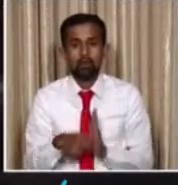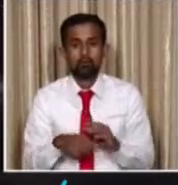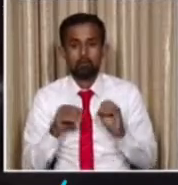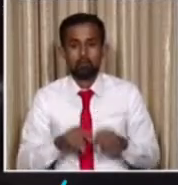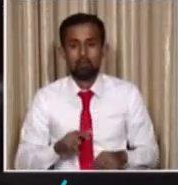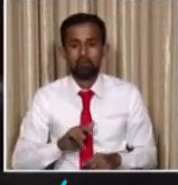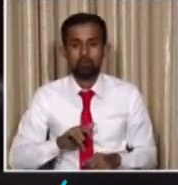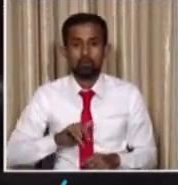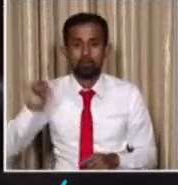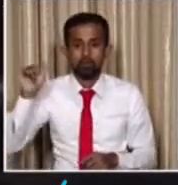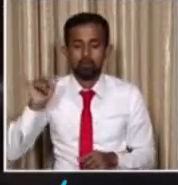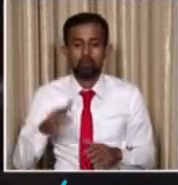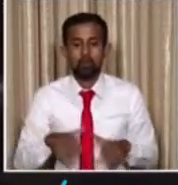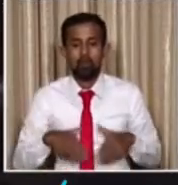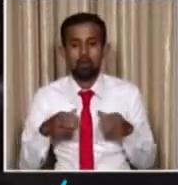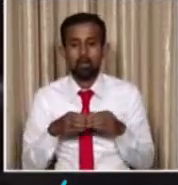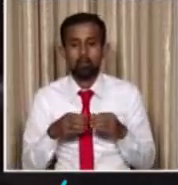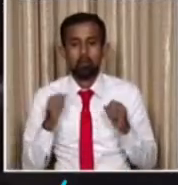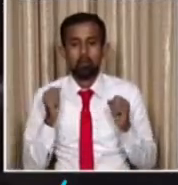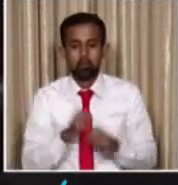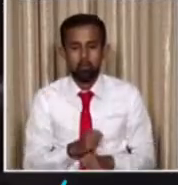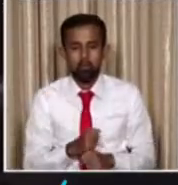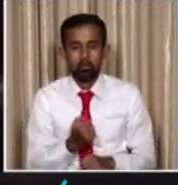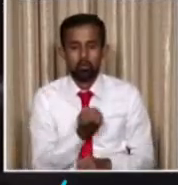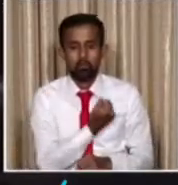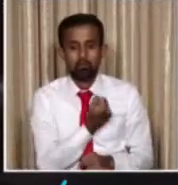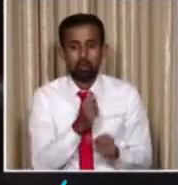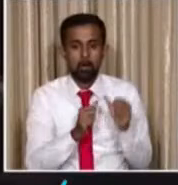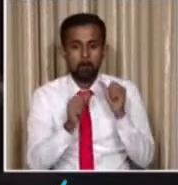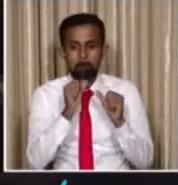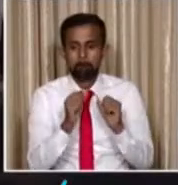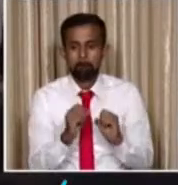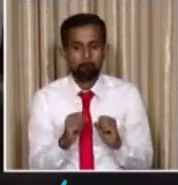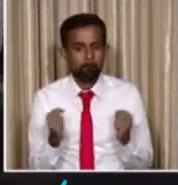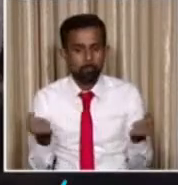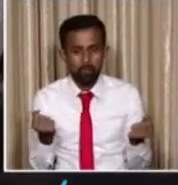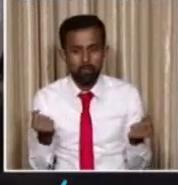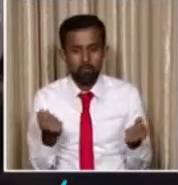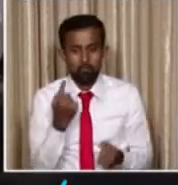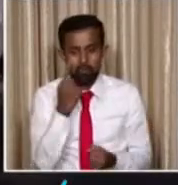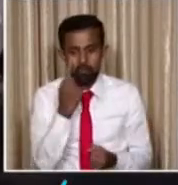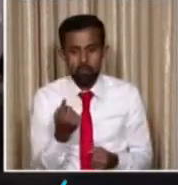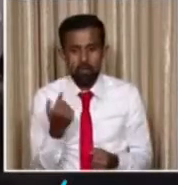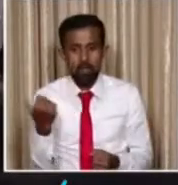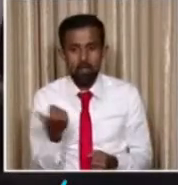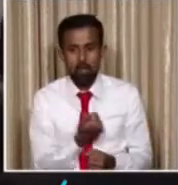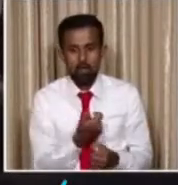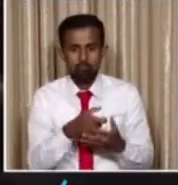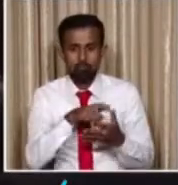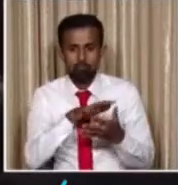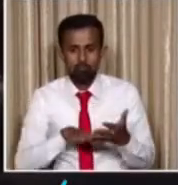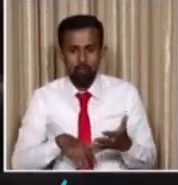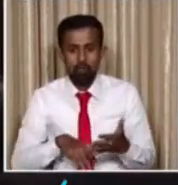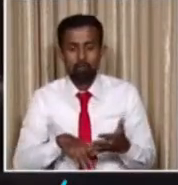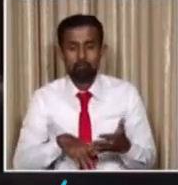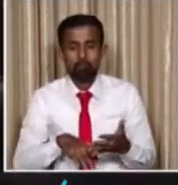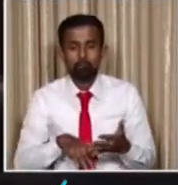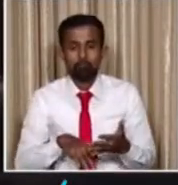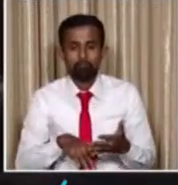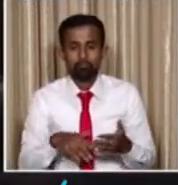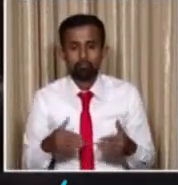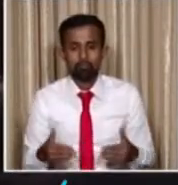යනකොට සෞඛ්‍ය පද්ධතිය කඩාගෙන වැටෙනවා. ඒසද ඉස්පිරිතාලවල බෙහෙත් නැහැ. හැබැයි අපි දකිනවා අලුත්ම වර්තාව